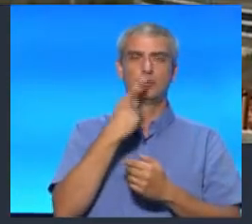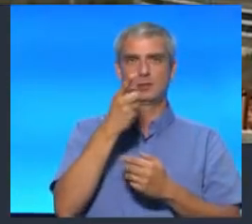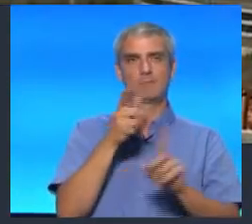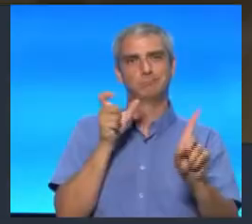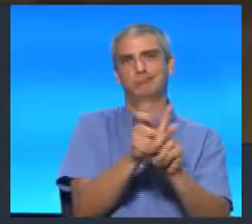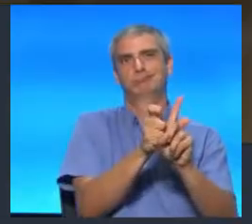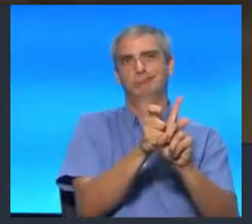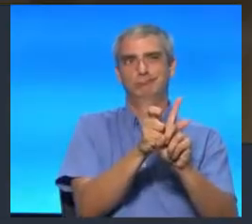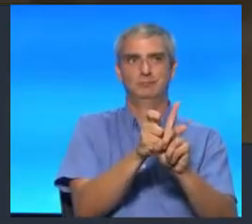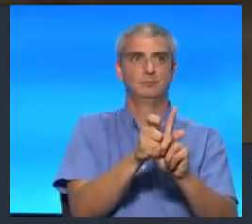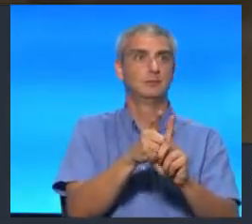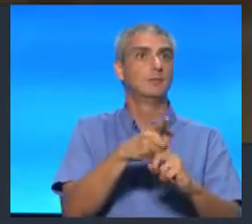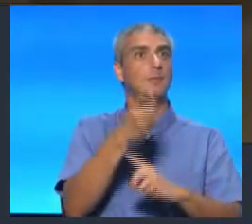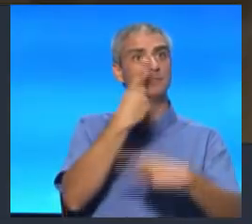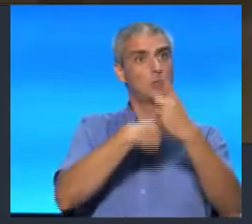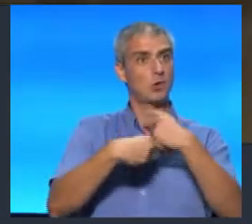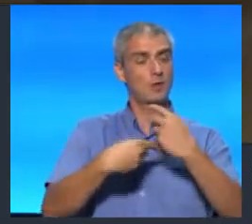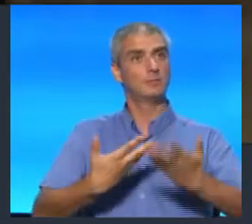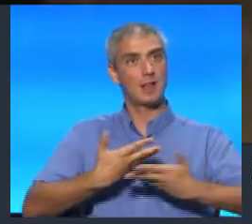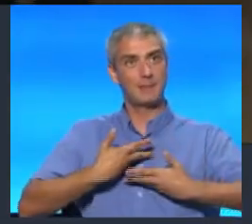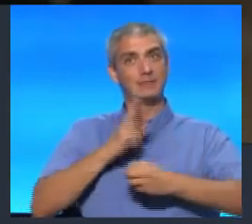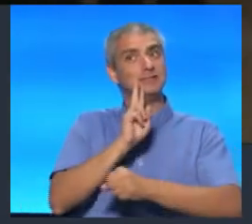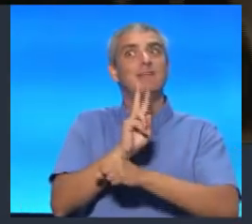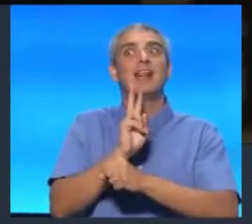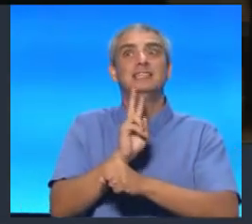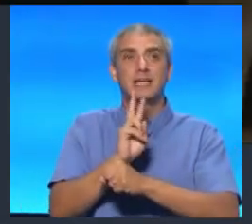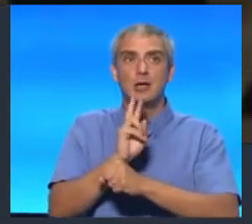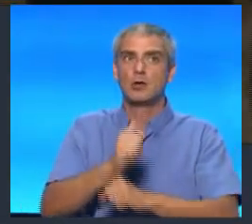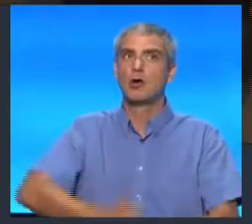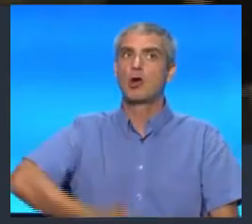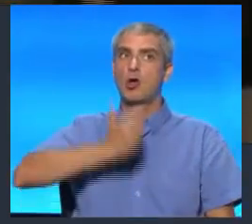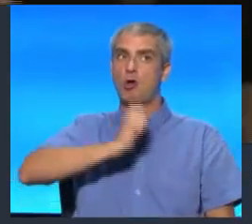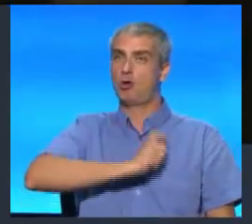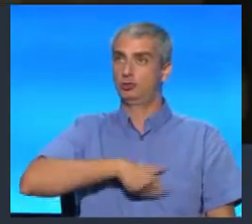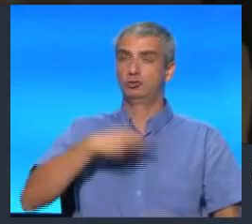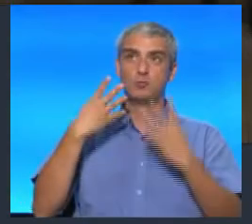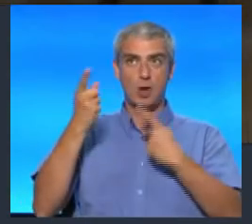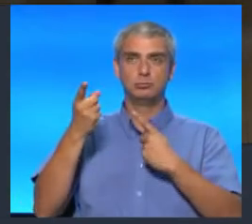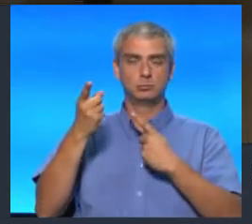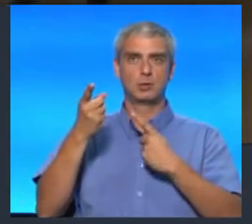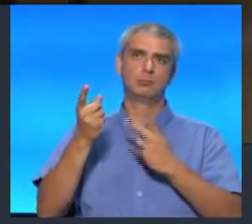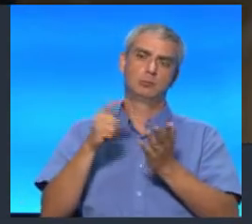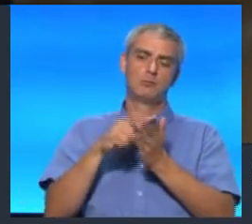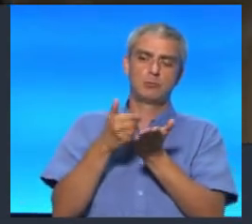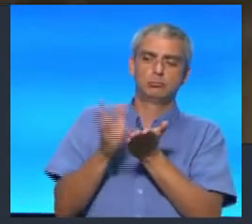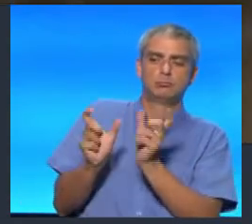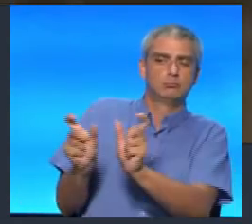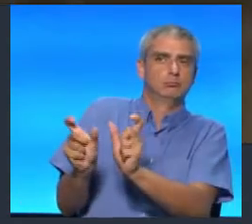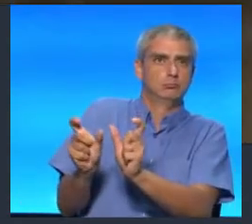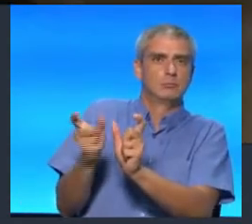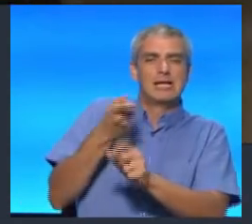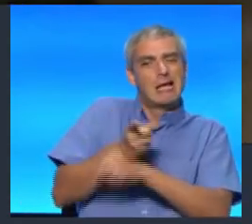רגליים. במקום לאמץ ולהיזהר, ראש המועצה פשוט מידר אותה, התעלל